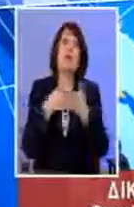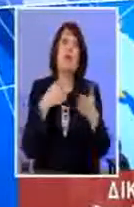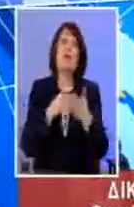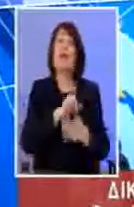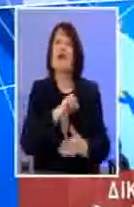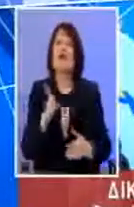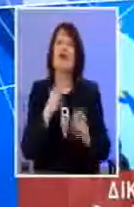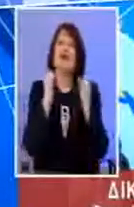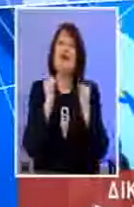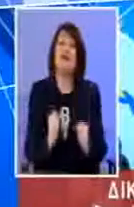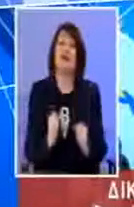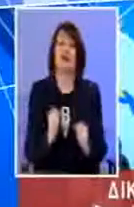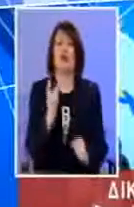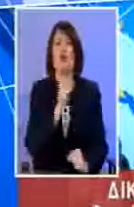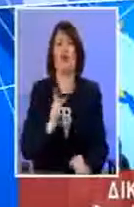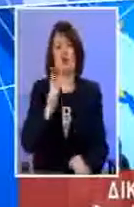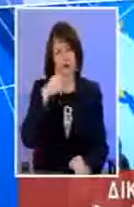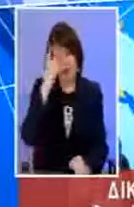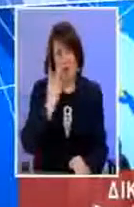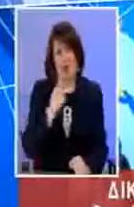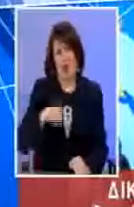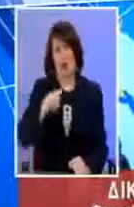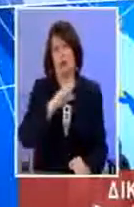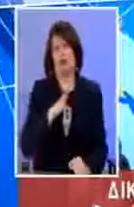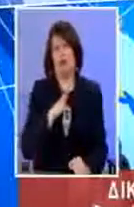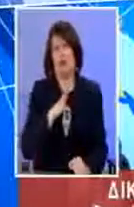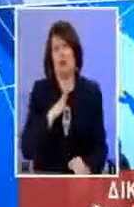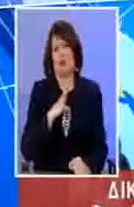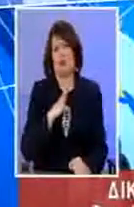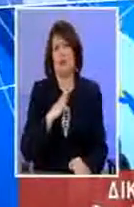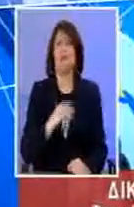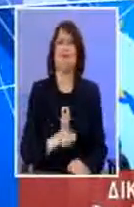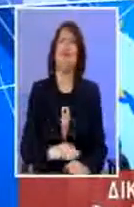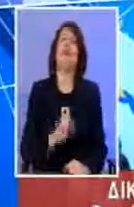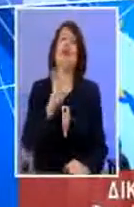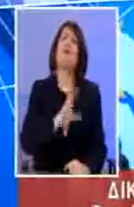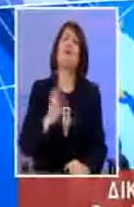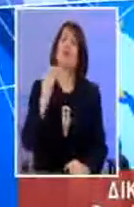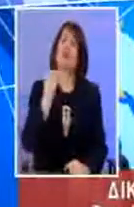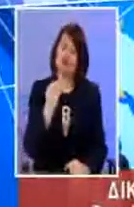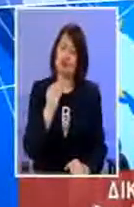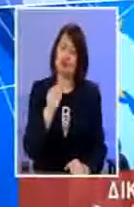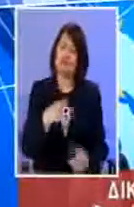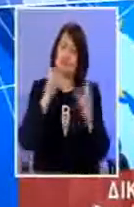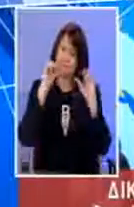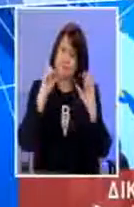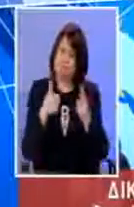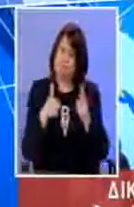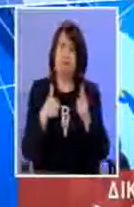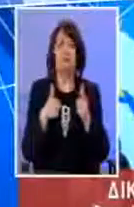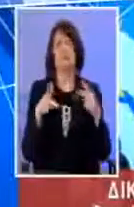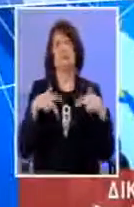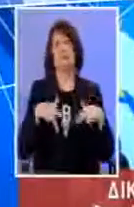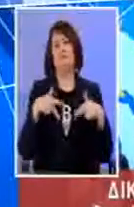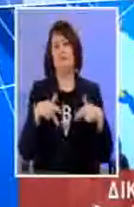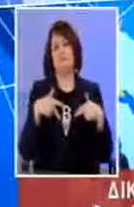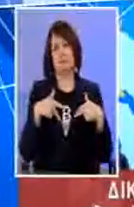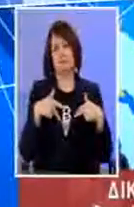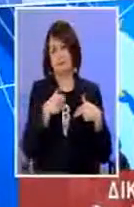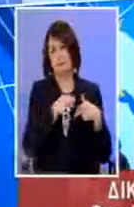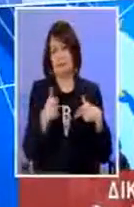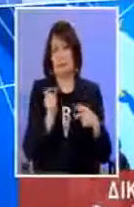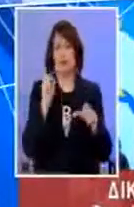αποτελεί βασικό κοινωνικό κεκτημένο των ευρωπαϊκών πολιτισμών αλλά και των δημοκρατικών κρατών, γιατί δεν είμαστε μόνο